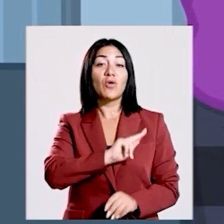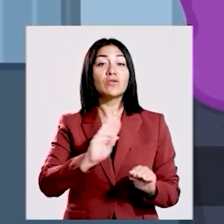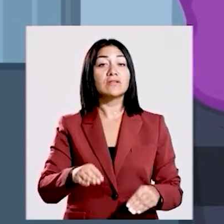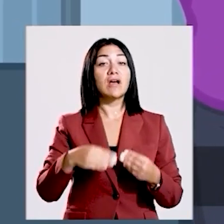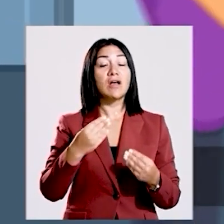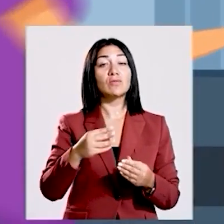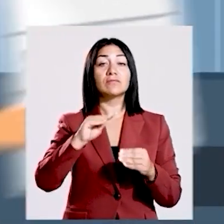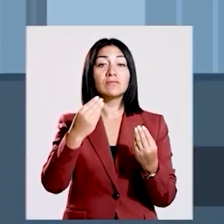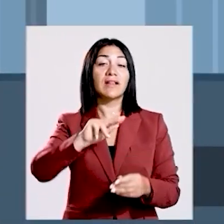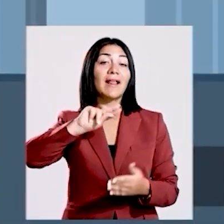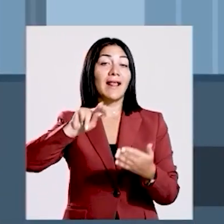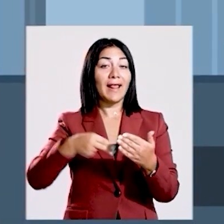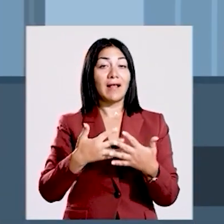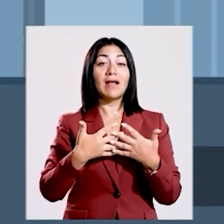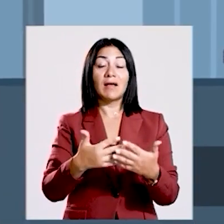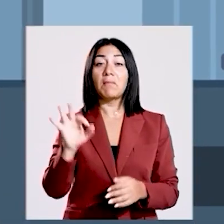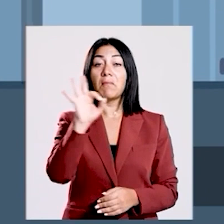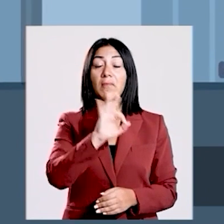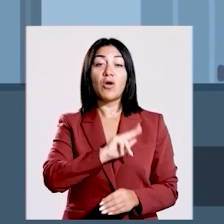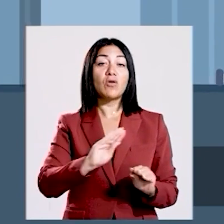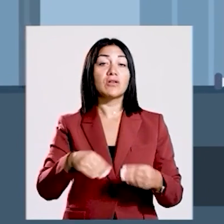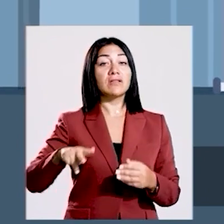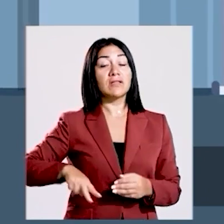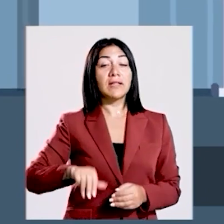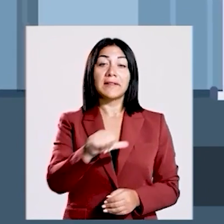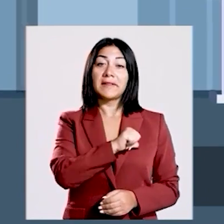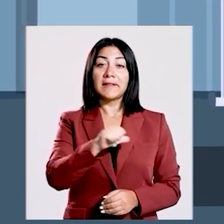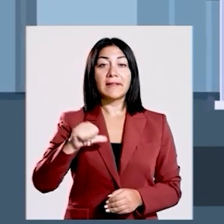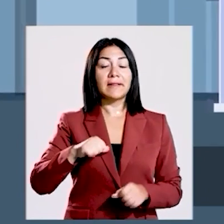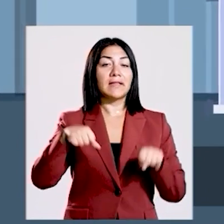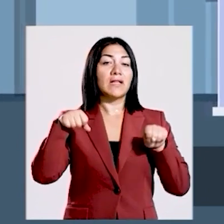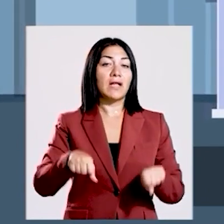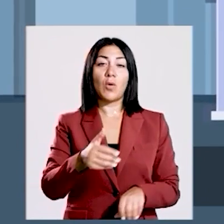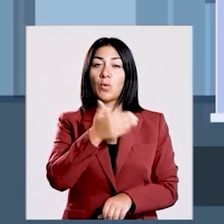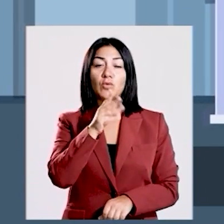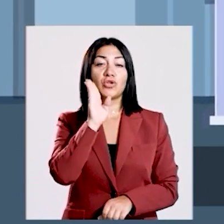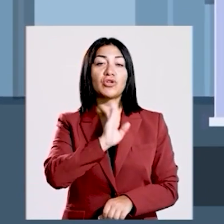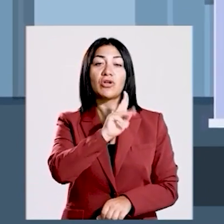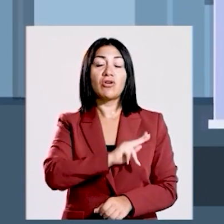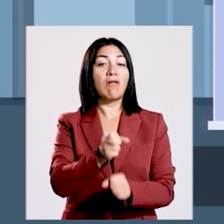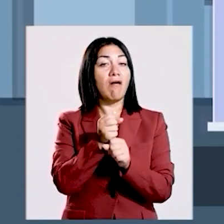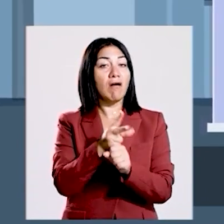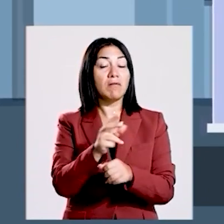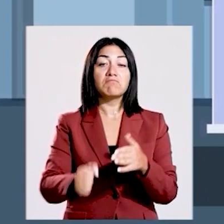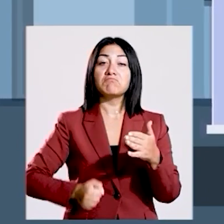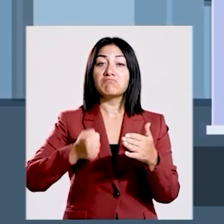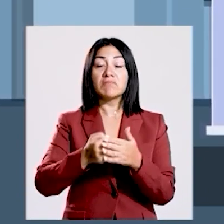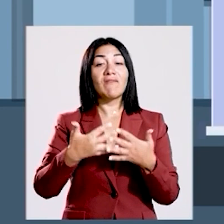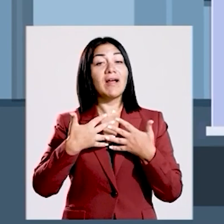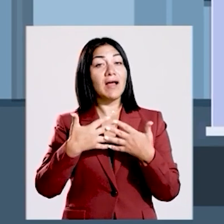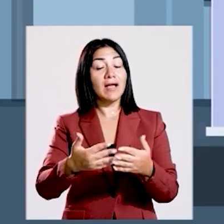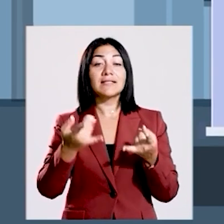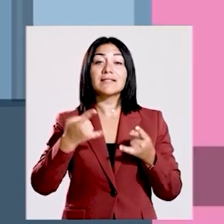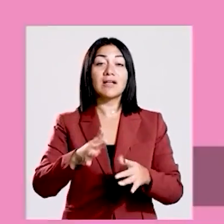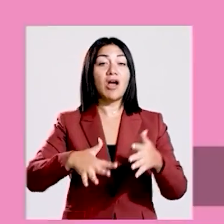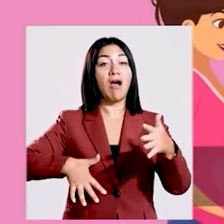մասին։ Գործատուն իր նախաձեռնությամբ չի կարող կնոջն ազատել աշխատանքից, մինչև հղիության եւ ծննդաբերության արձակուրդի ավարտը